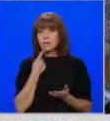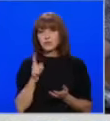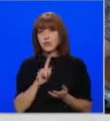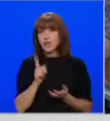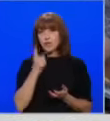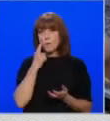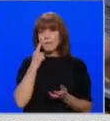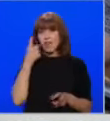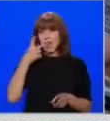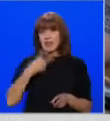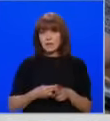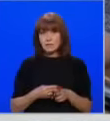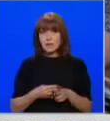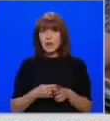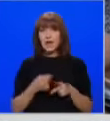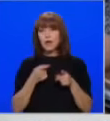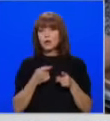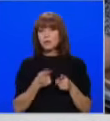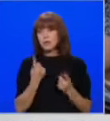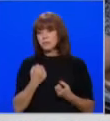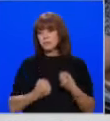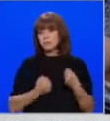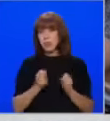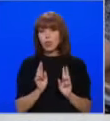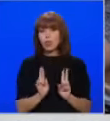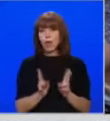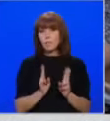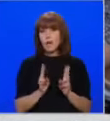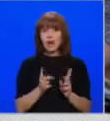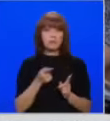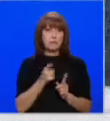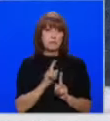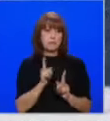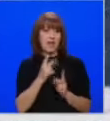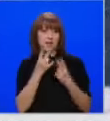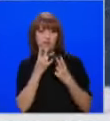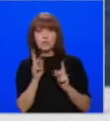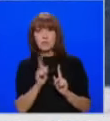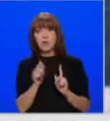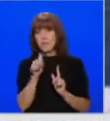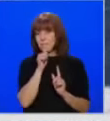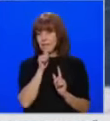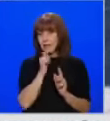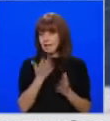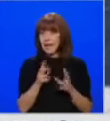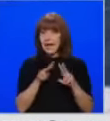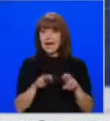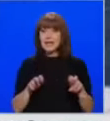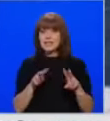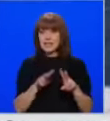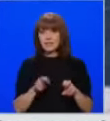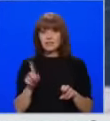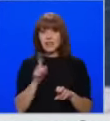спре, тъй като според нея той не е имал неадекватно поведение или поведение на лице, което е употребило алкохол. Разследващите не са отчели